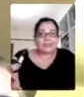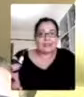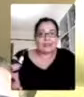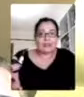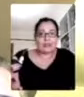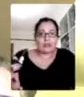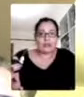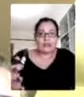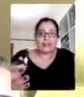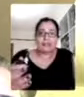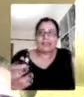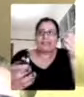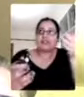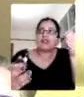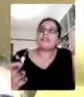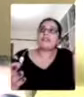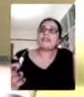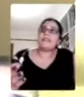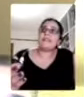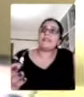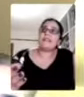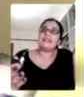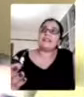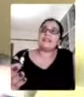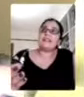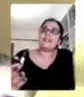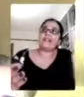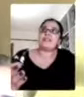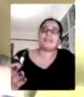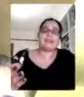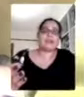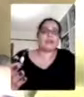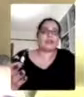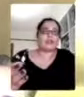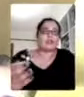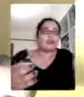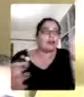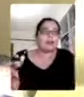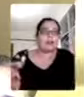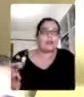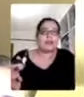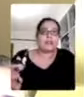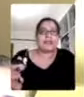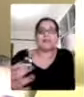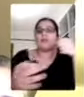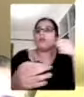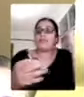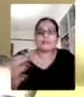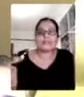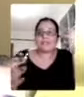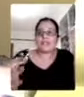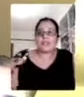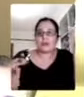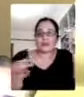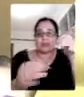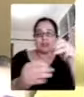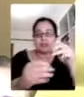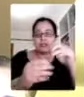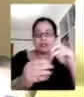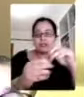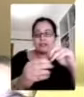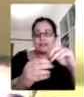lira dedikleri de oldu. Yani 250 liraya şey dedikleri de oldu, corn cup. Yani orada bir şey